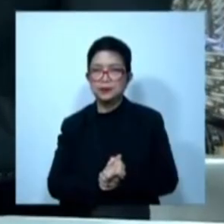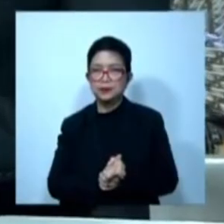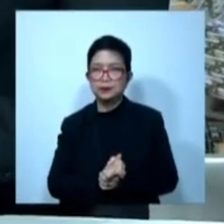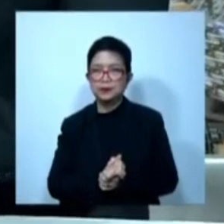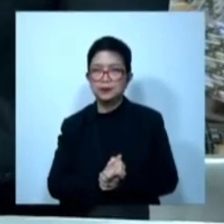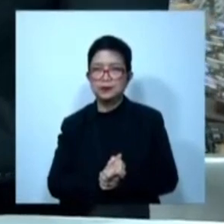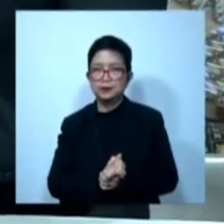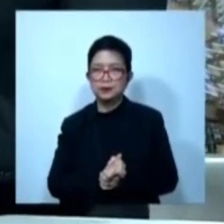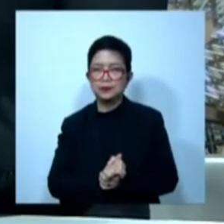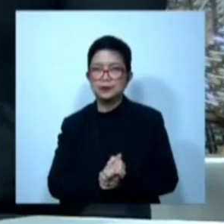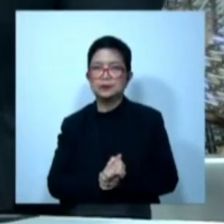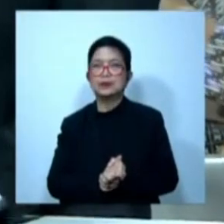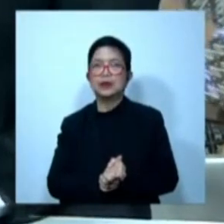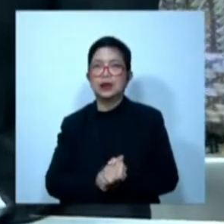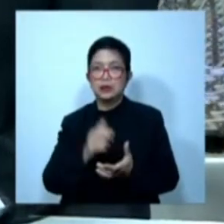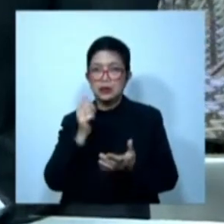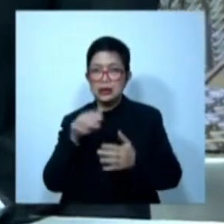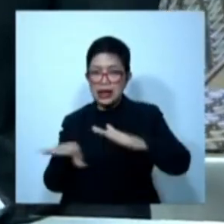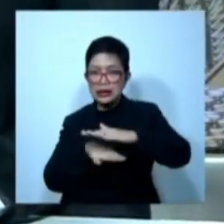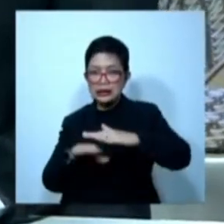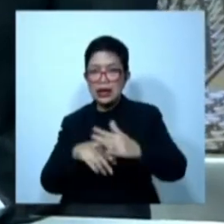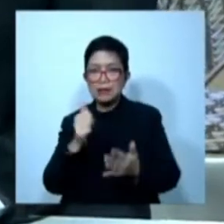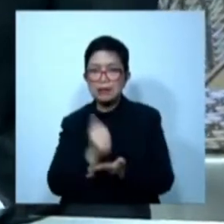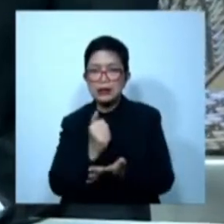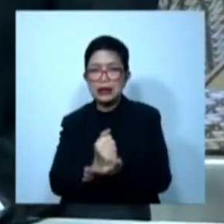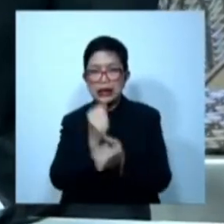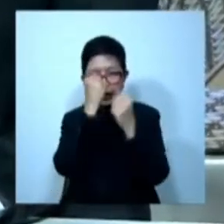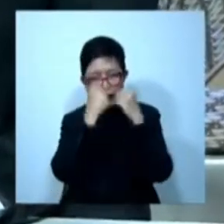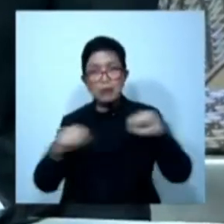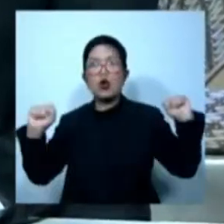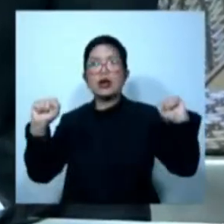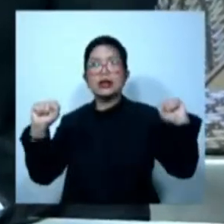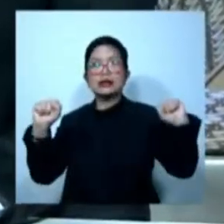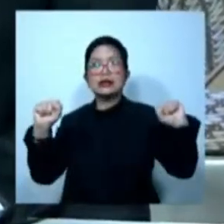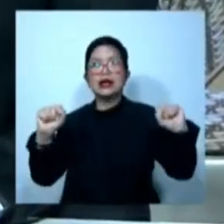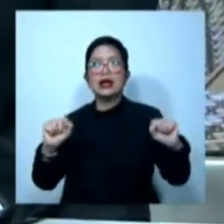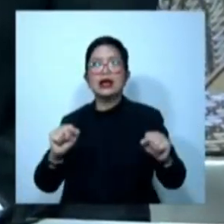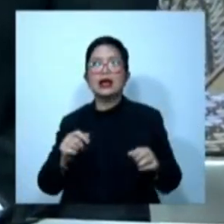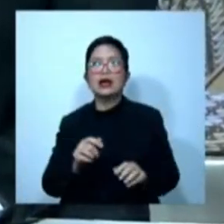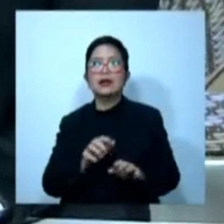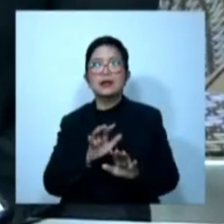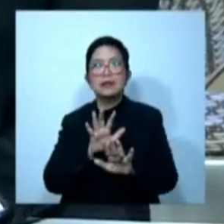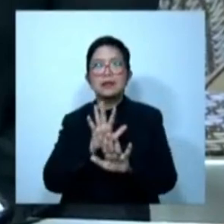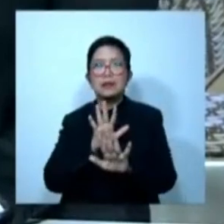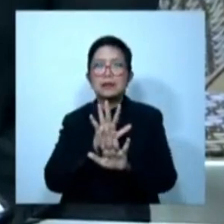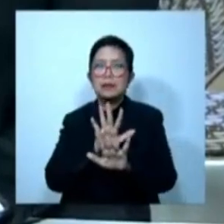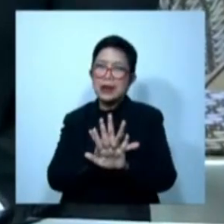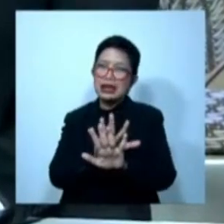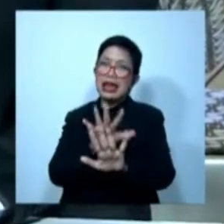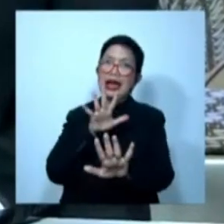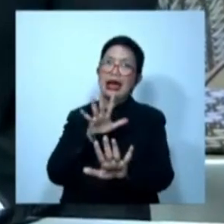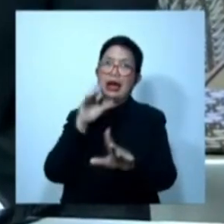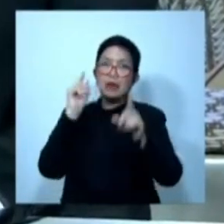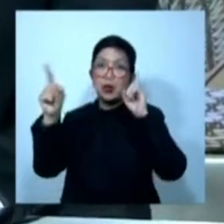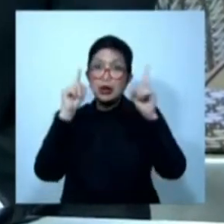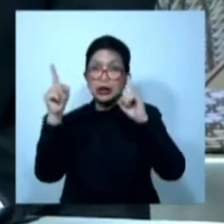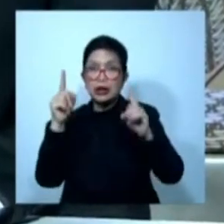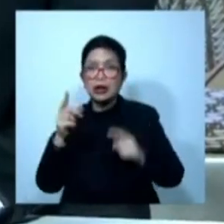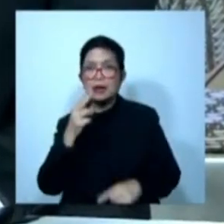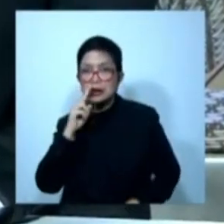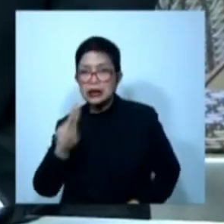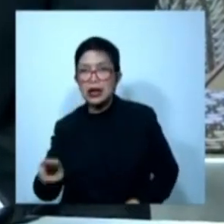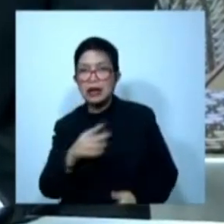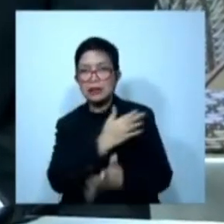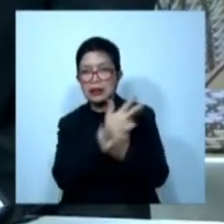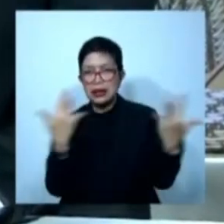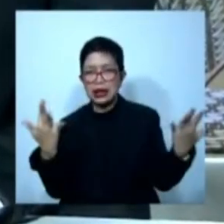Salah satu pilar penting demokrasi adalah partai politik. Namun kepercayaan publik terhadap partai